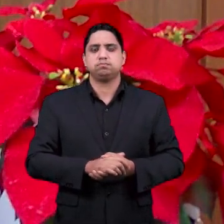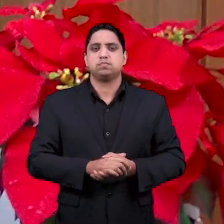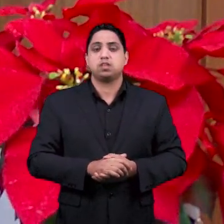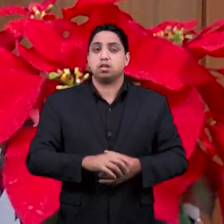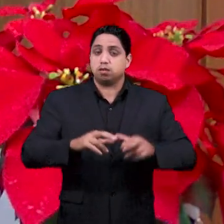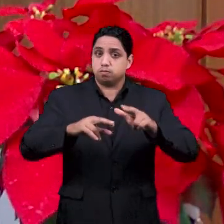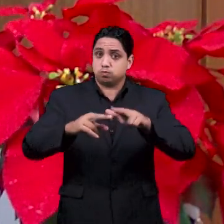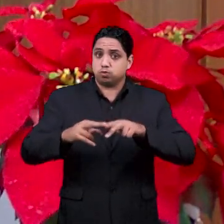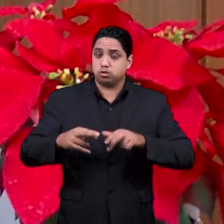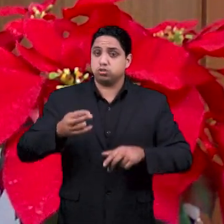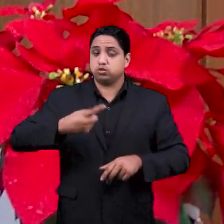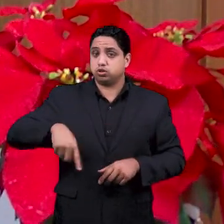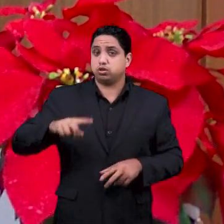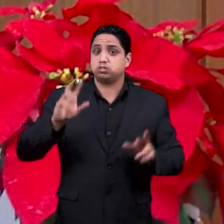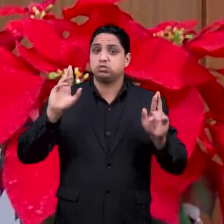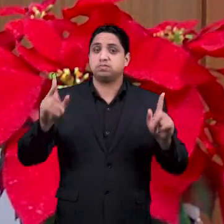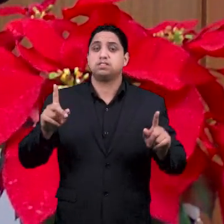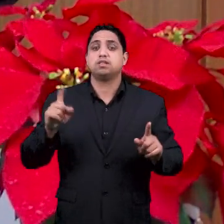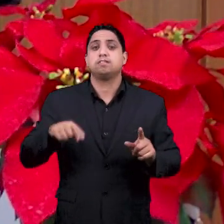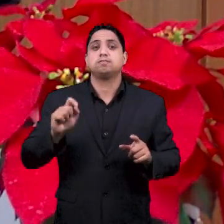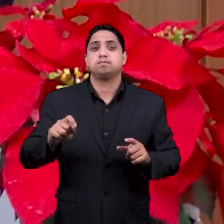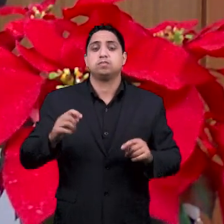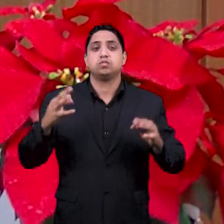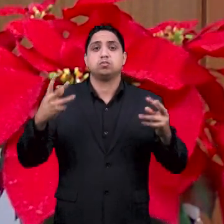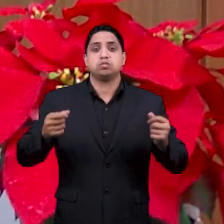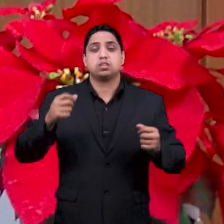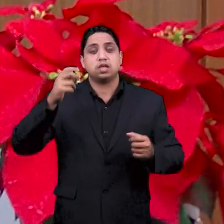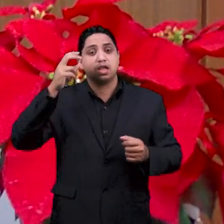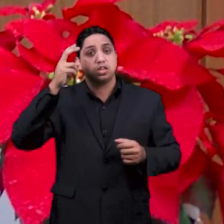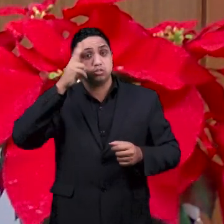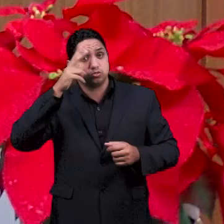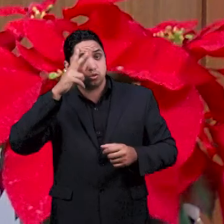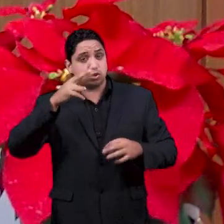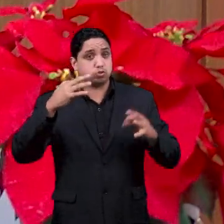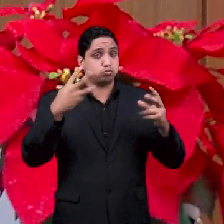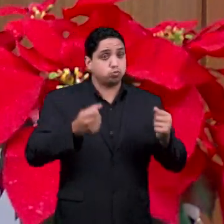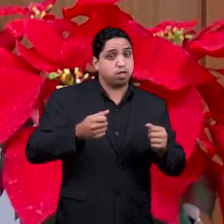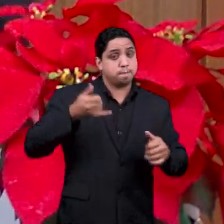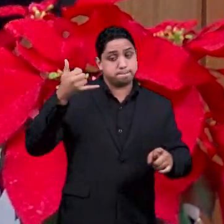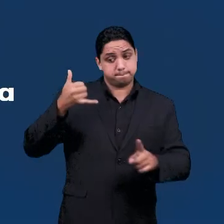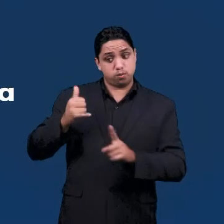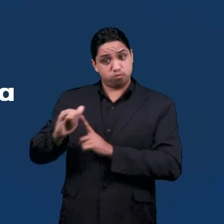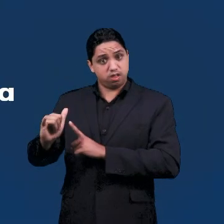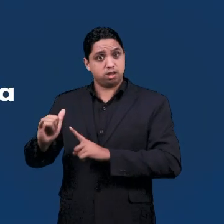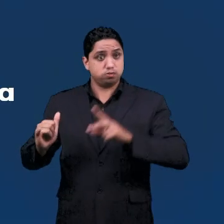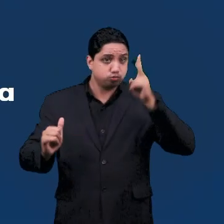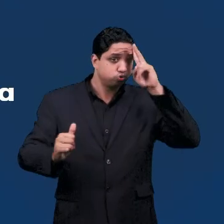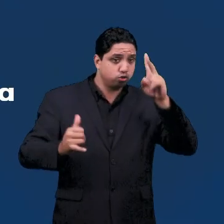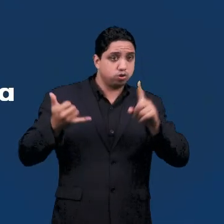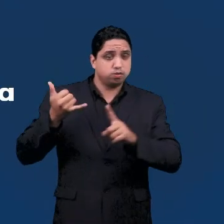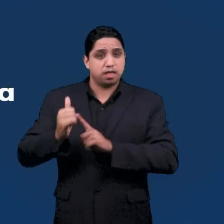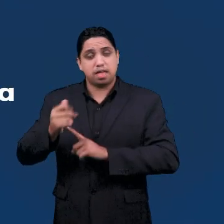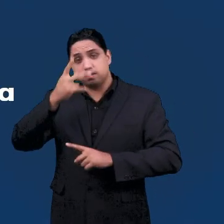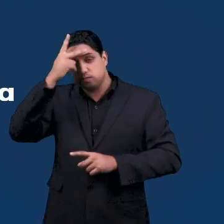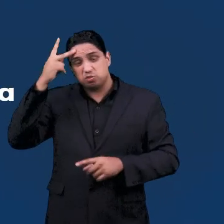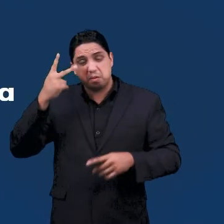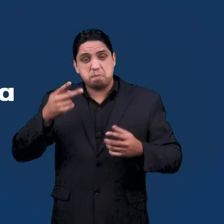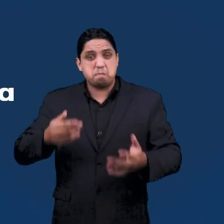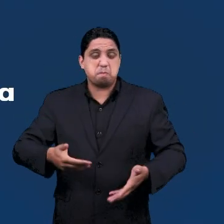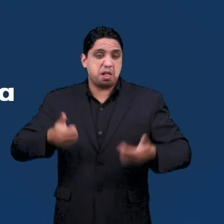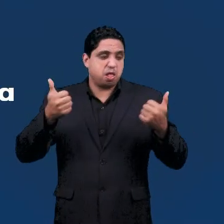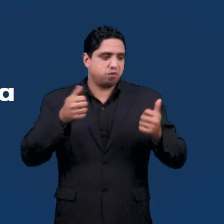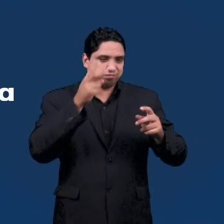сцене. Разница у нас в том, что то, что историческое, отличается от пророческого. И